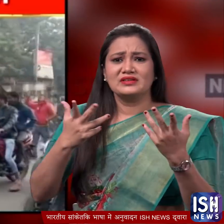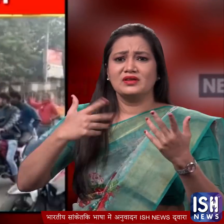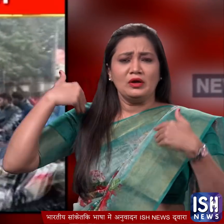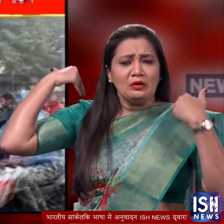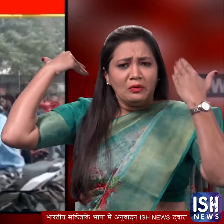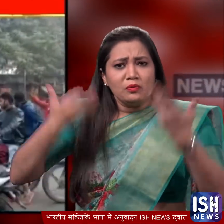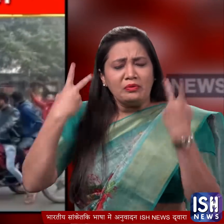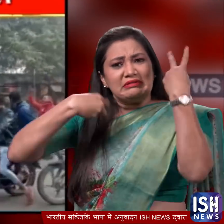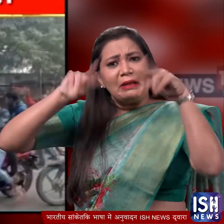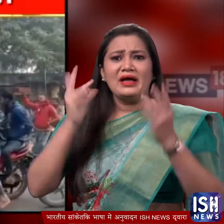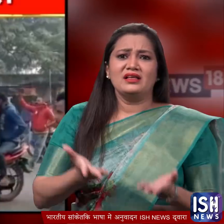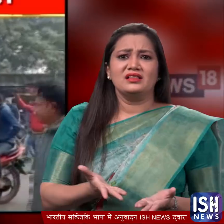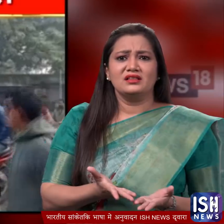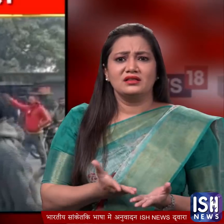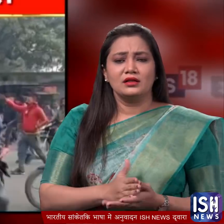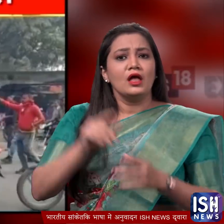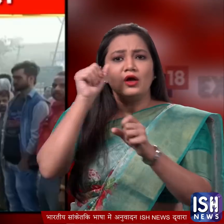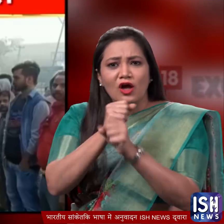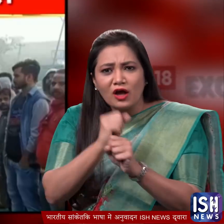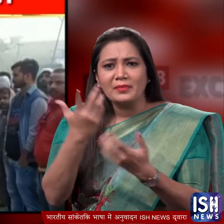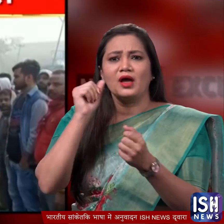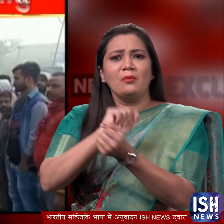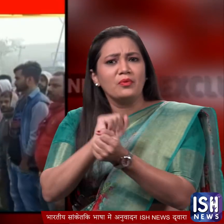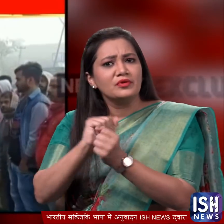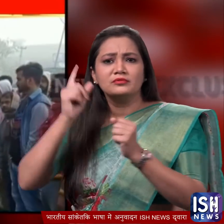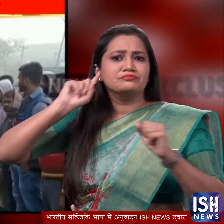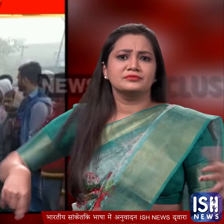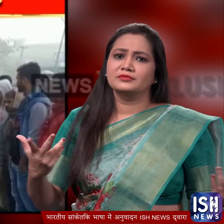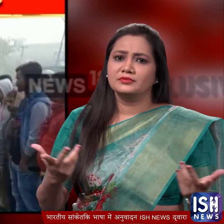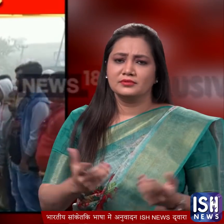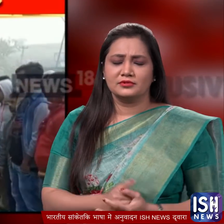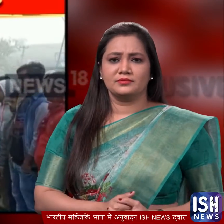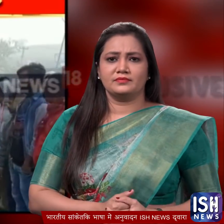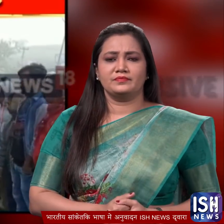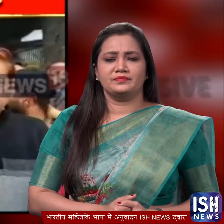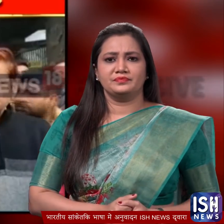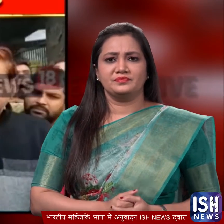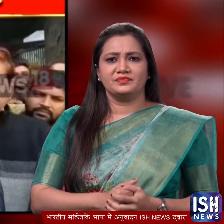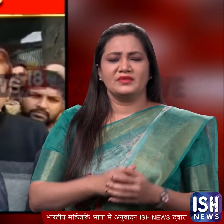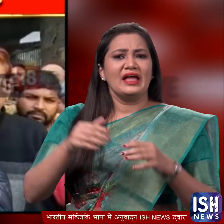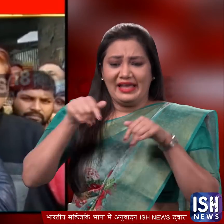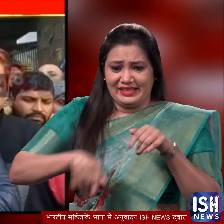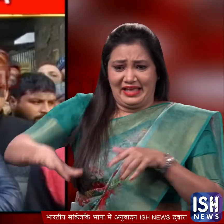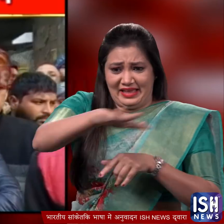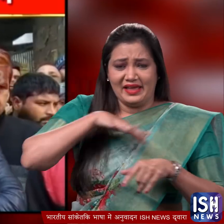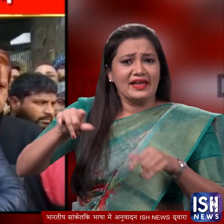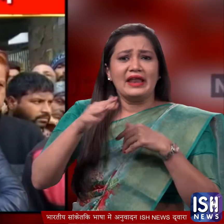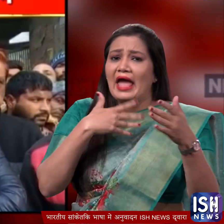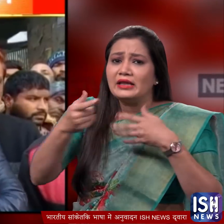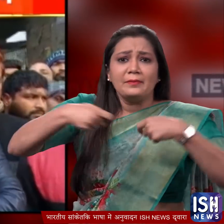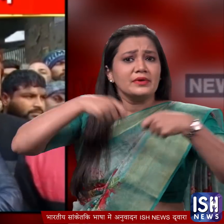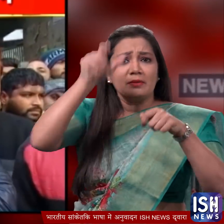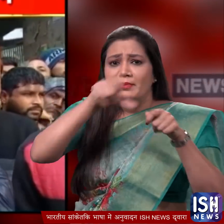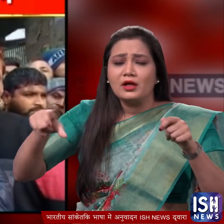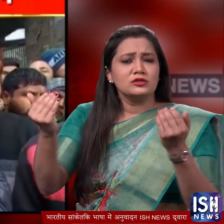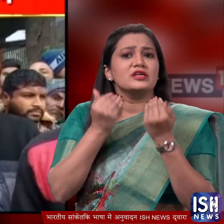में अपराध चरम पर पहुंच चुका है, लेकिन पुलिस प्रशासन लापरवाह बना हुआ। जिले के कोई भी व्यवसायिक